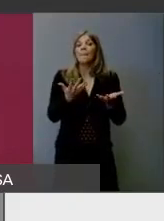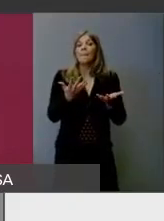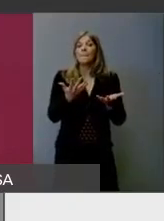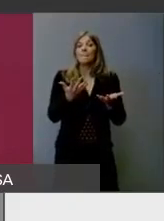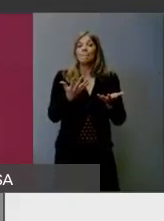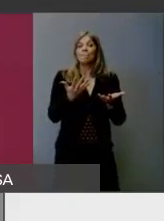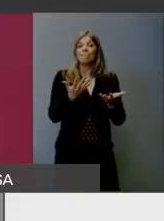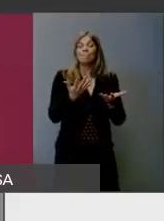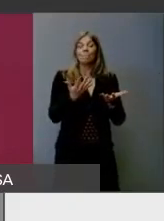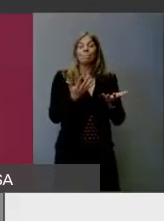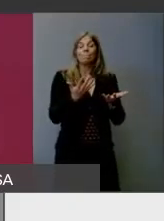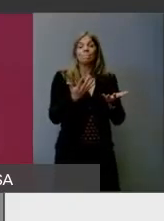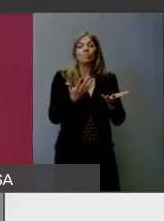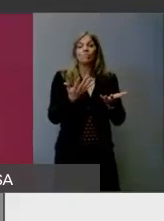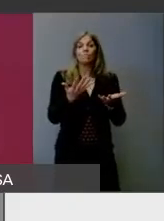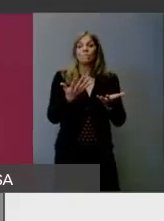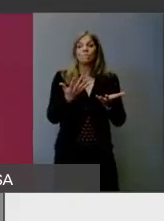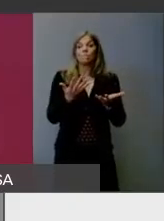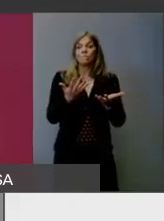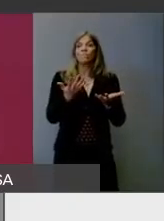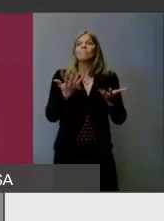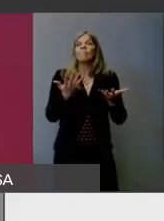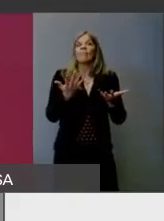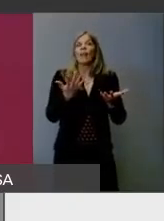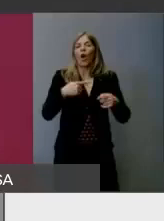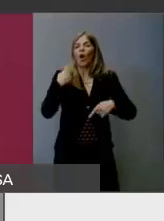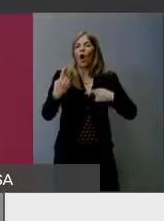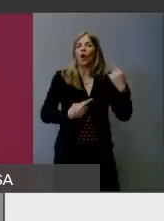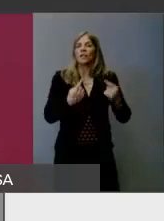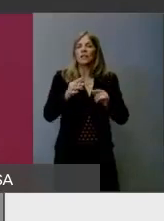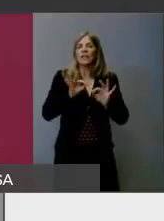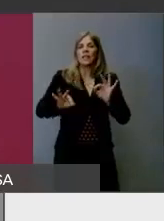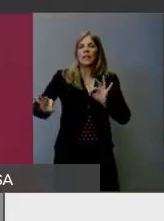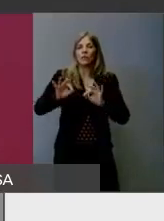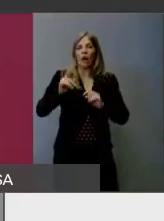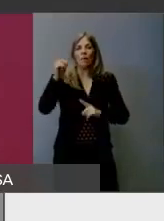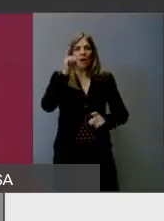destare alcune